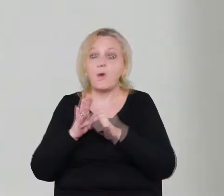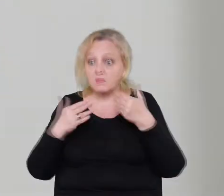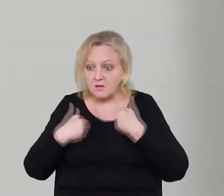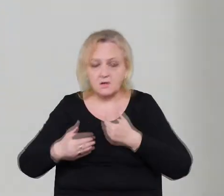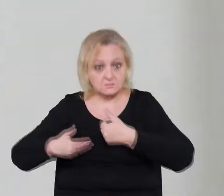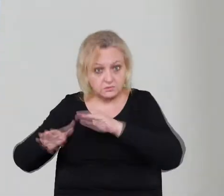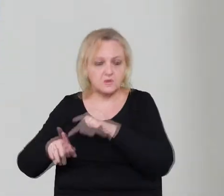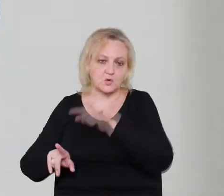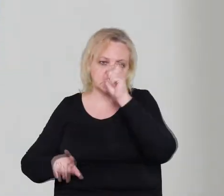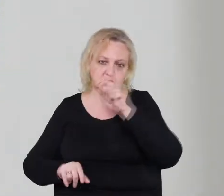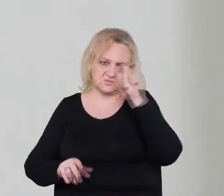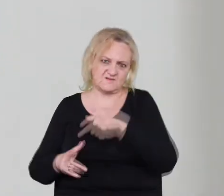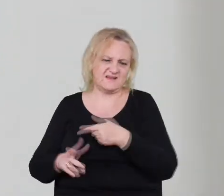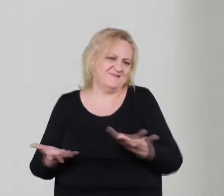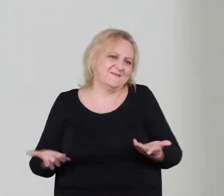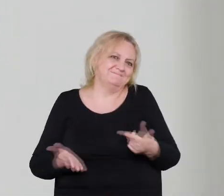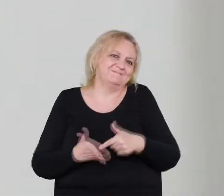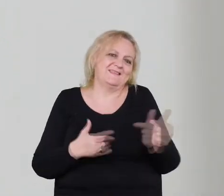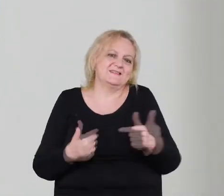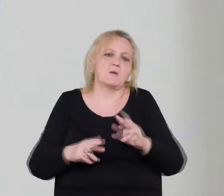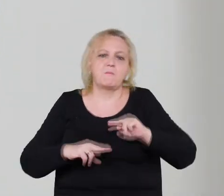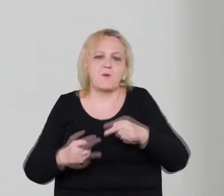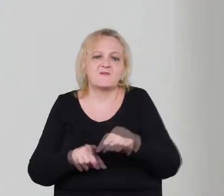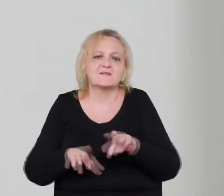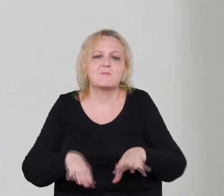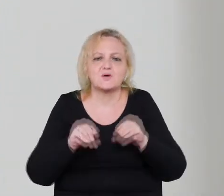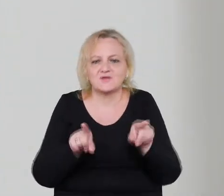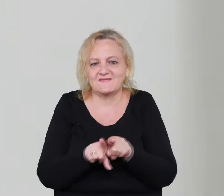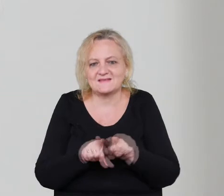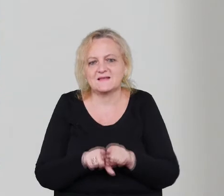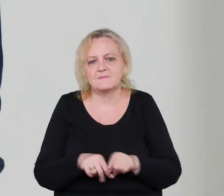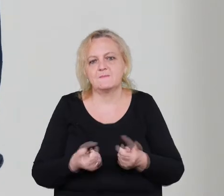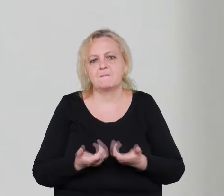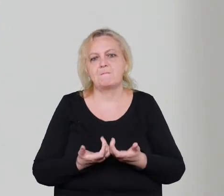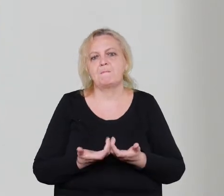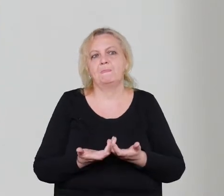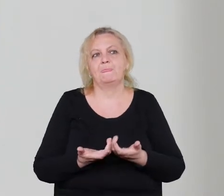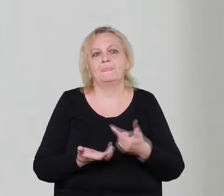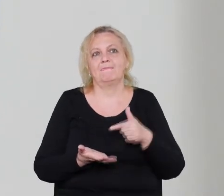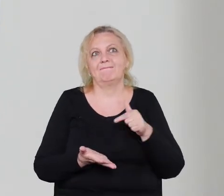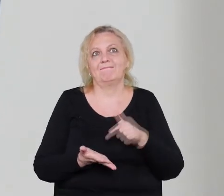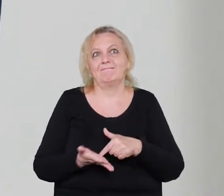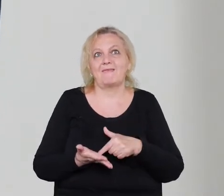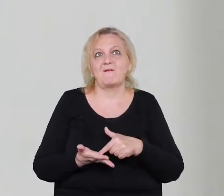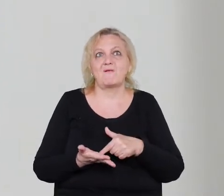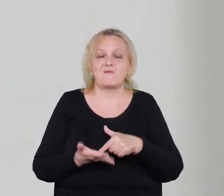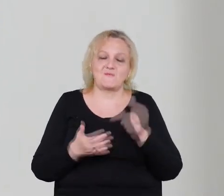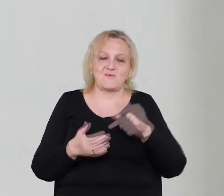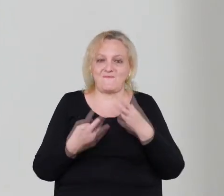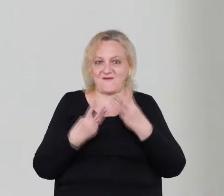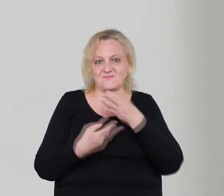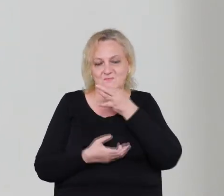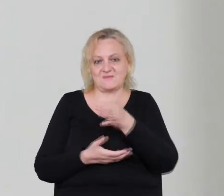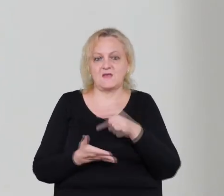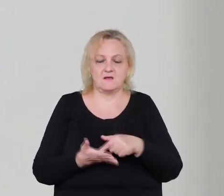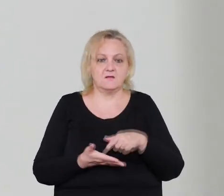właściwie upija dyskusję bo wracamy do tego samego początku także jakby nie są zadawane konieczne pytania sensie no bo